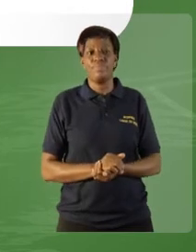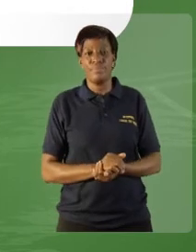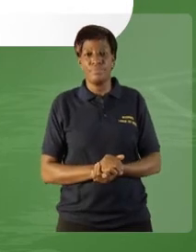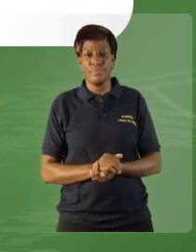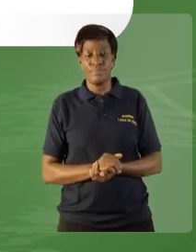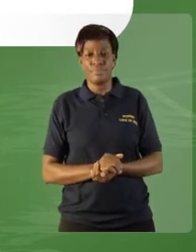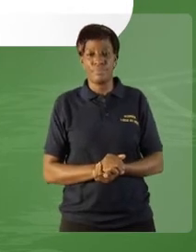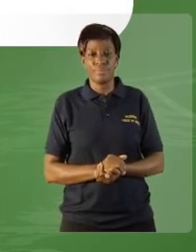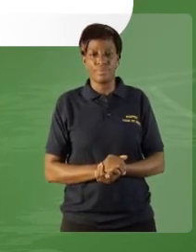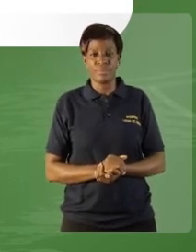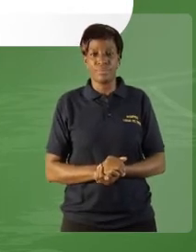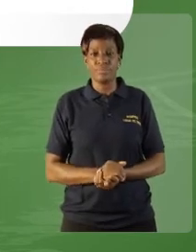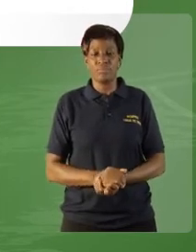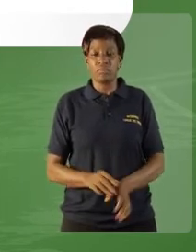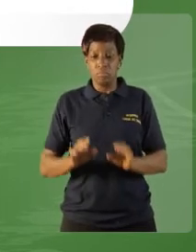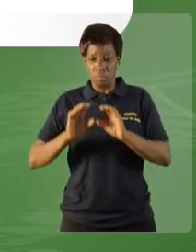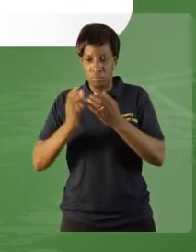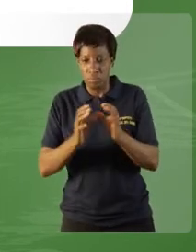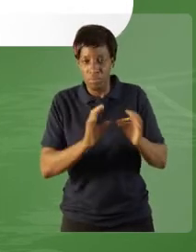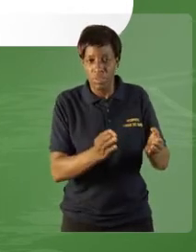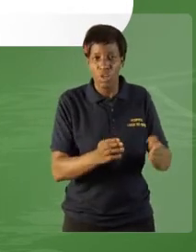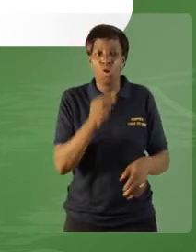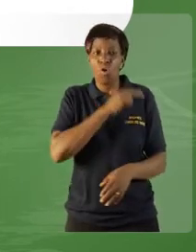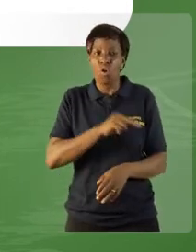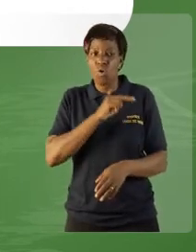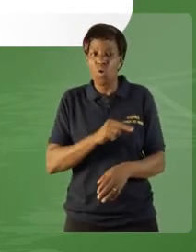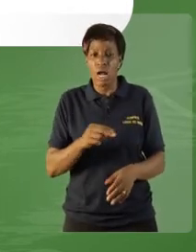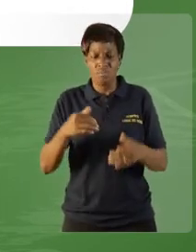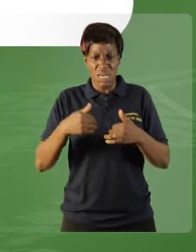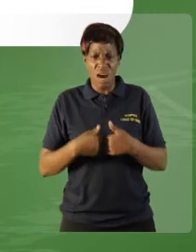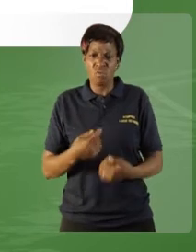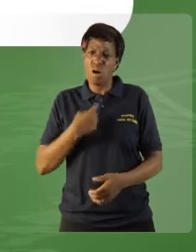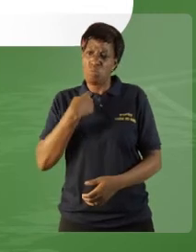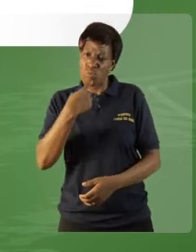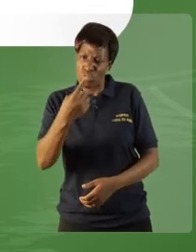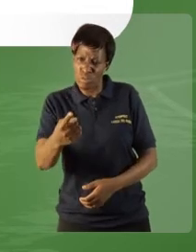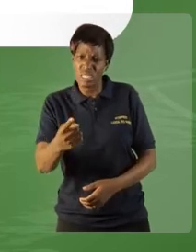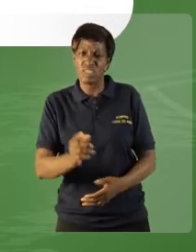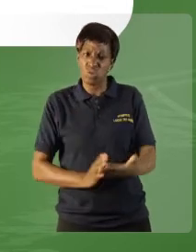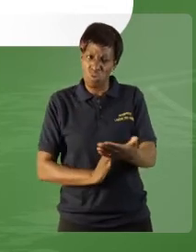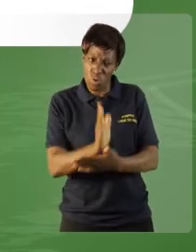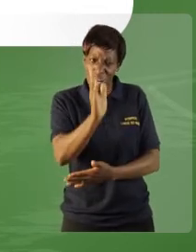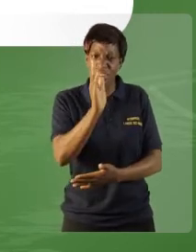Le registre courant est aussi marqué par une prononciation correcte.